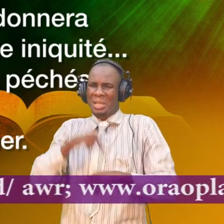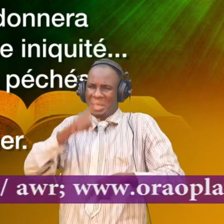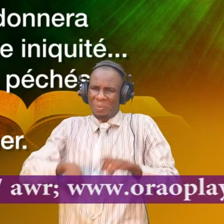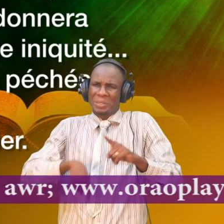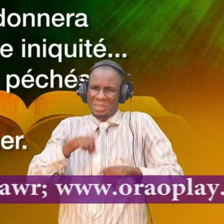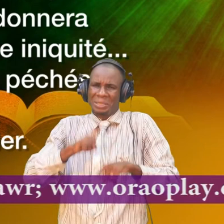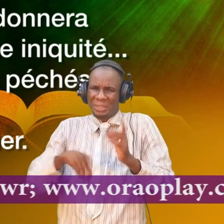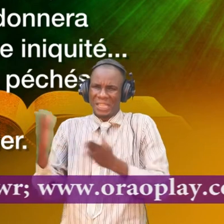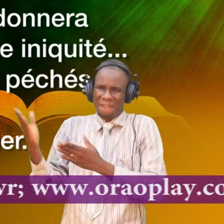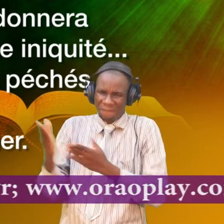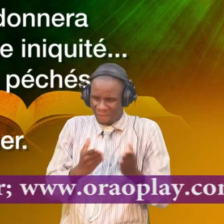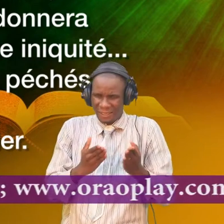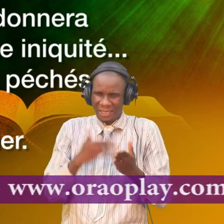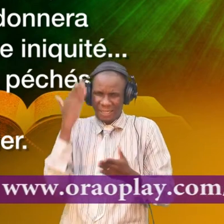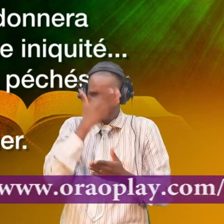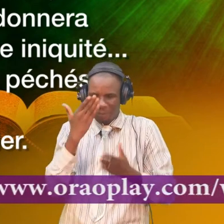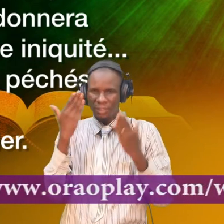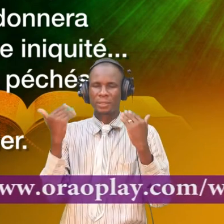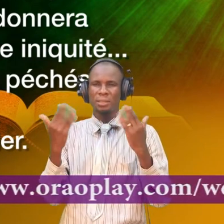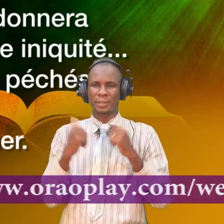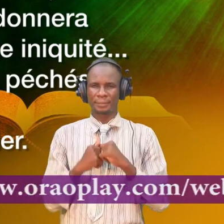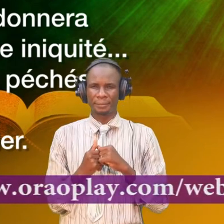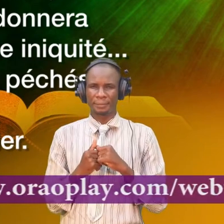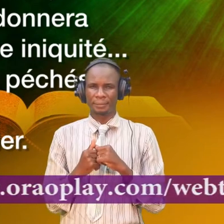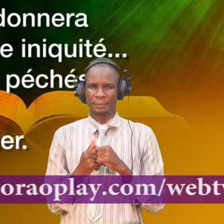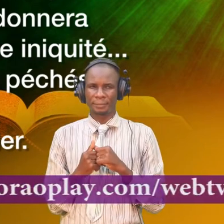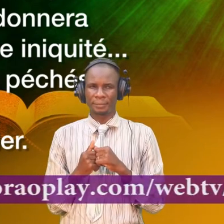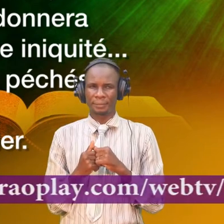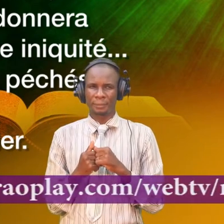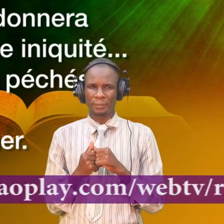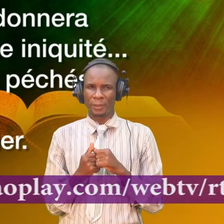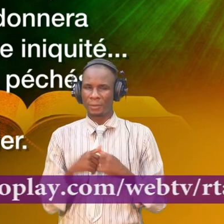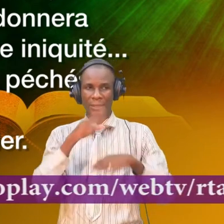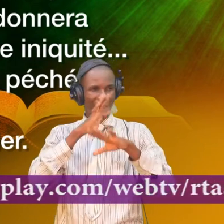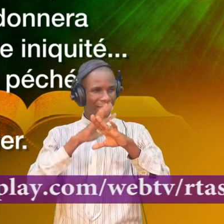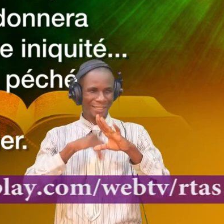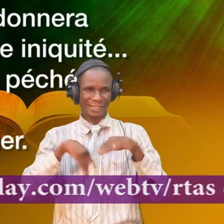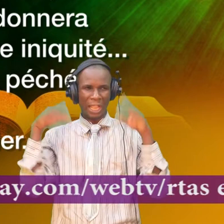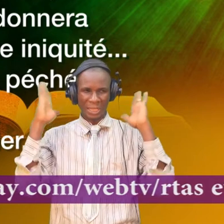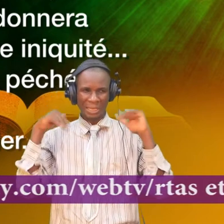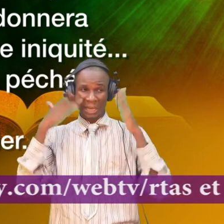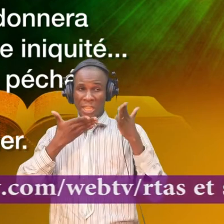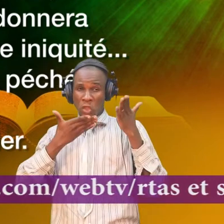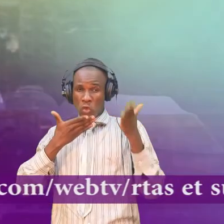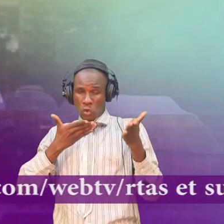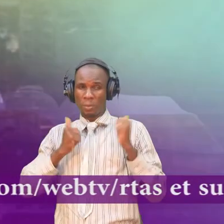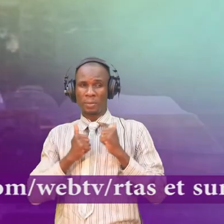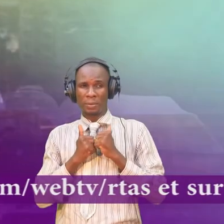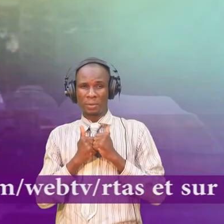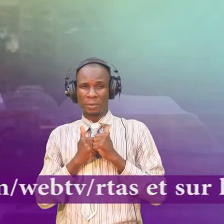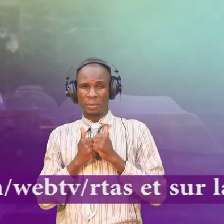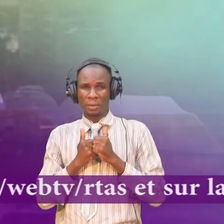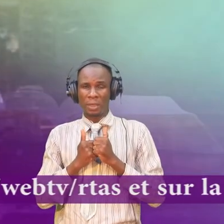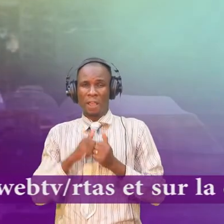Celui-ci est fidèle et tukiziunga dhambi, tukiungama dhambi zetu, yeye ni mwaminifu na wa haki hata atuondele dhambi